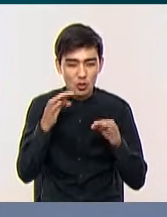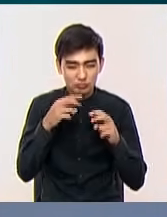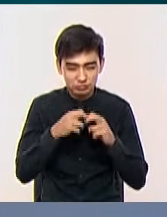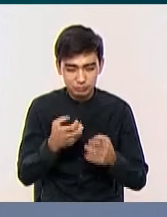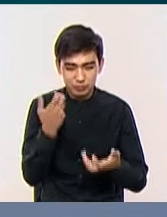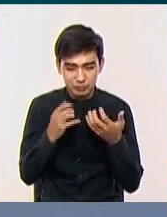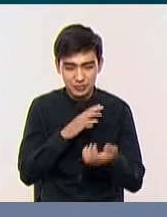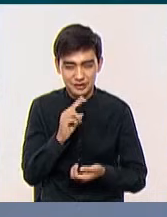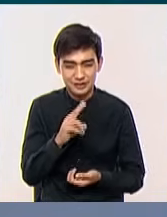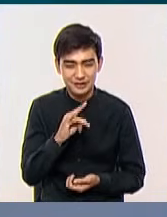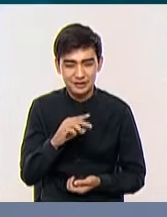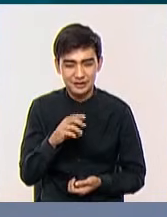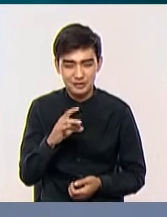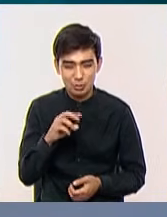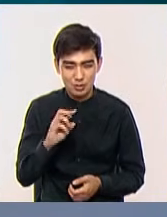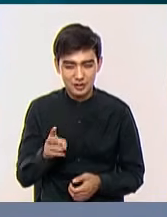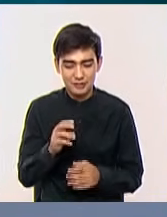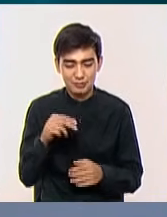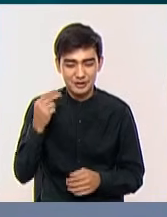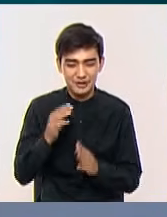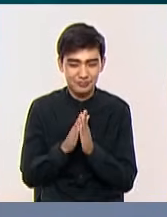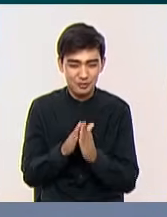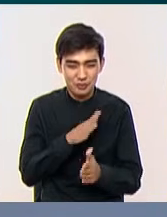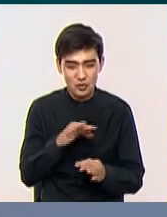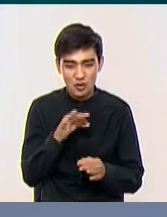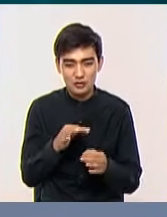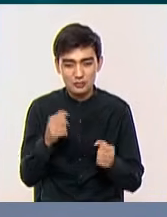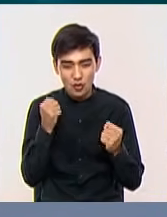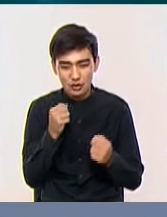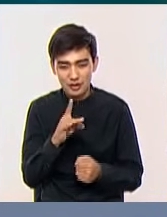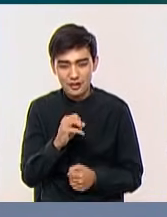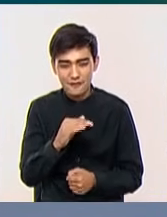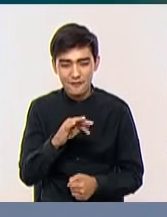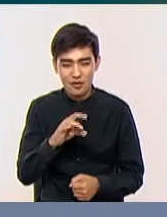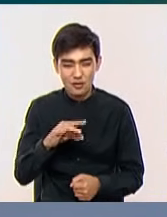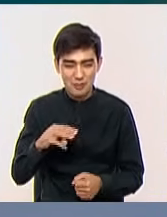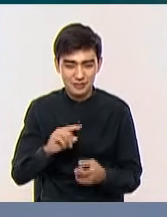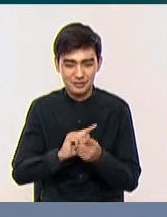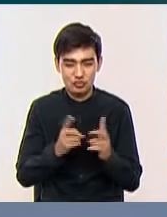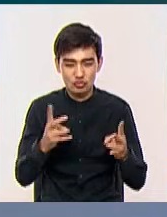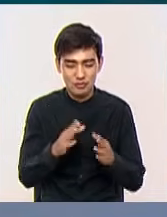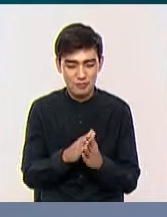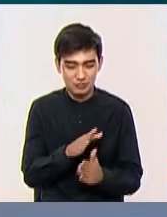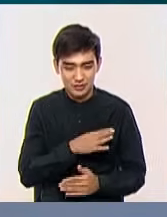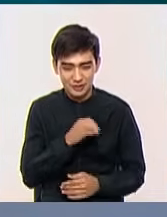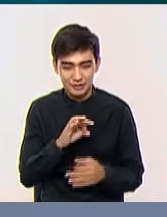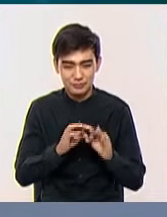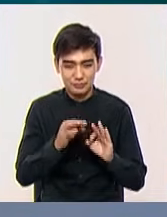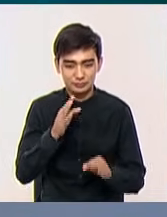Қыдырбек Рысбек ел президенті Қасым-Жомарт Тоқаевтан спортқа түбегейлі реформа жасауды сұрап отыр. Толығырақ Айбар Төлжанұлы айтып